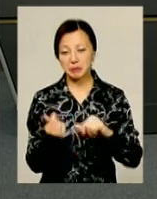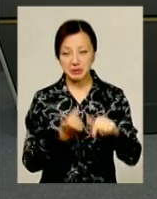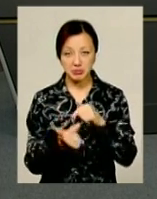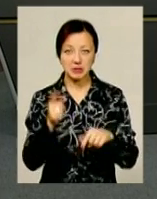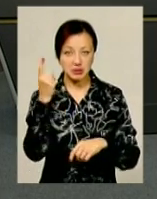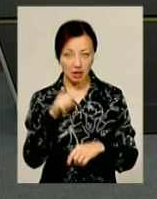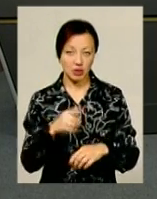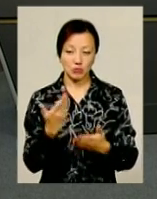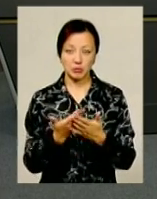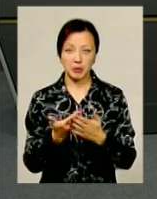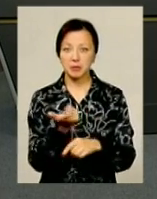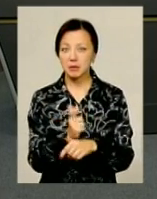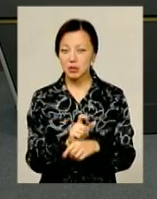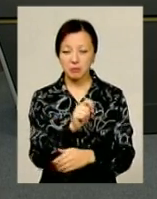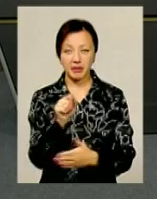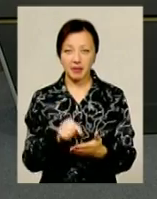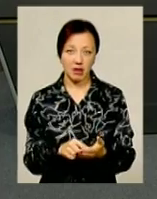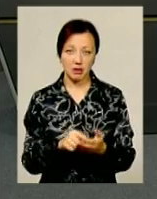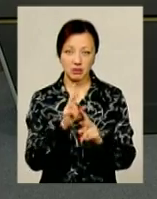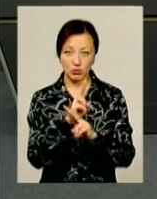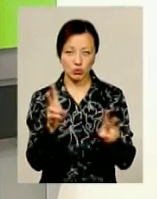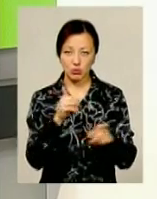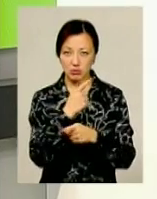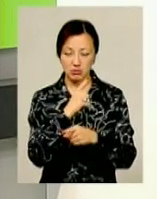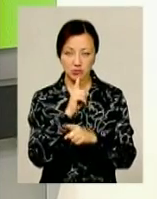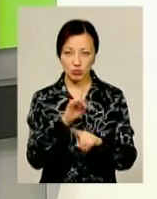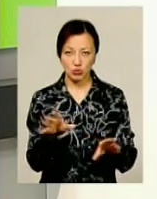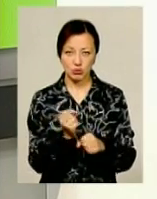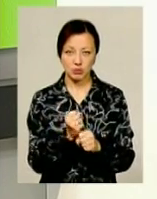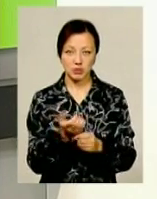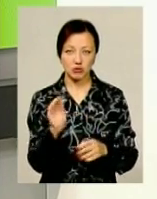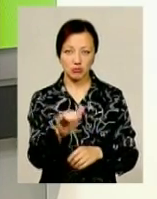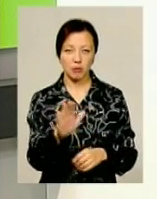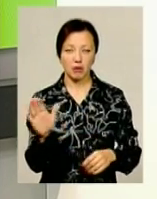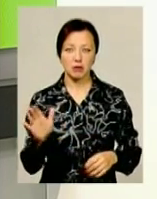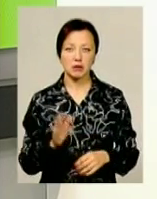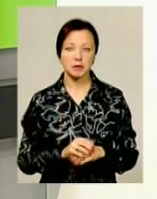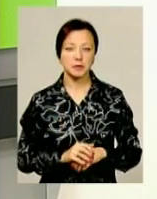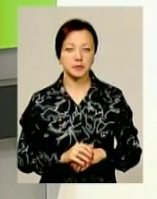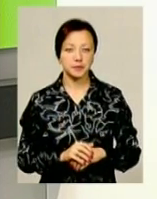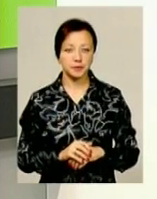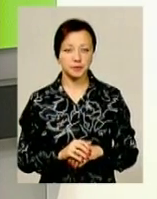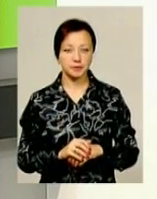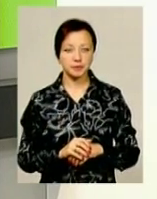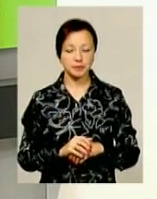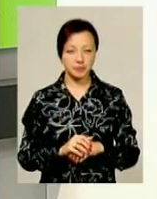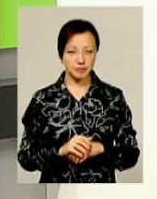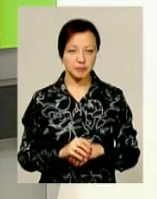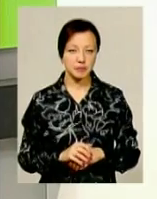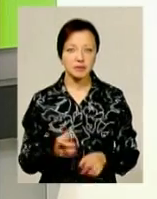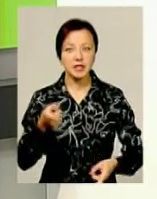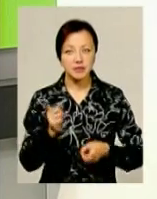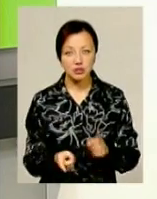до нього інших питань там більш ніхто до нього не буде йти і зачіпати його не буде. Звичайно,